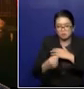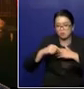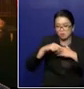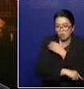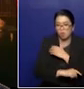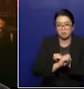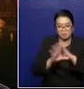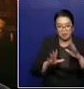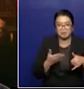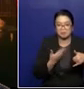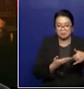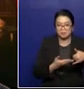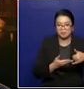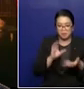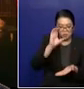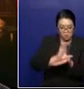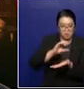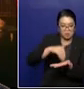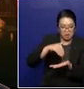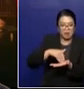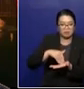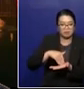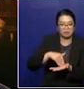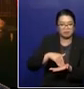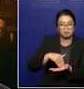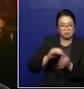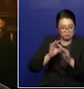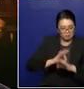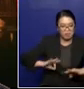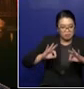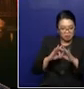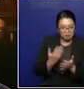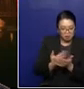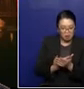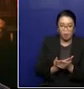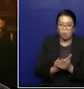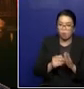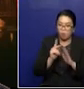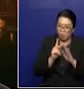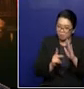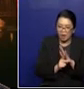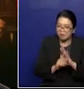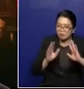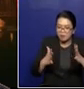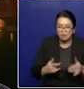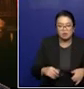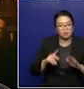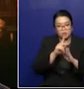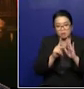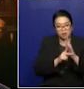ออิทธิฤทธิ์ปาฏิหาริย์ของงบกลางมันเป็นยิ่งกว่าอภินิหารกฎหมายที่เคยมีมาอีกครับไปดูแผ่นต่อไ